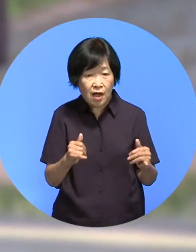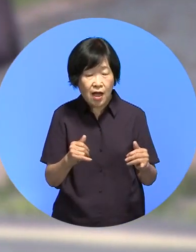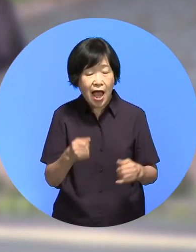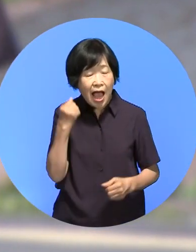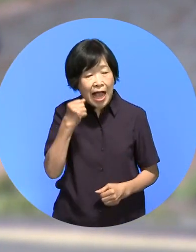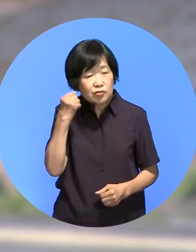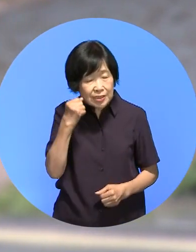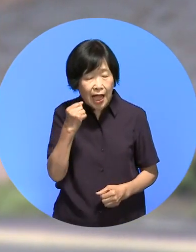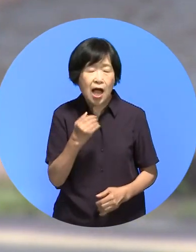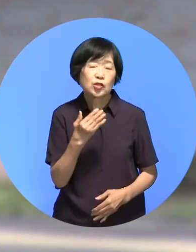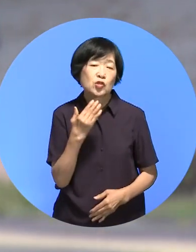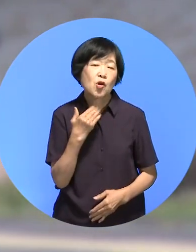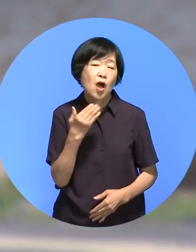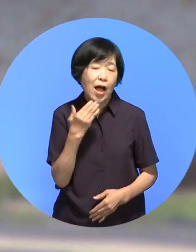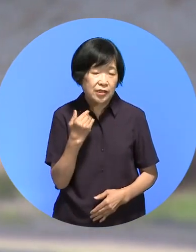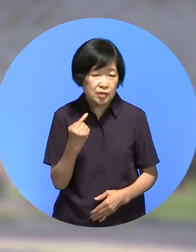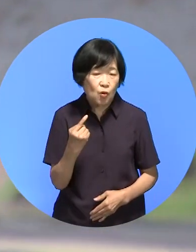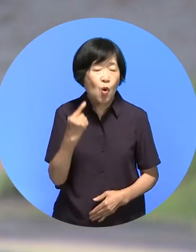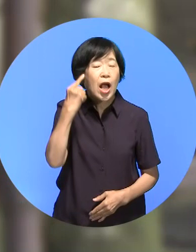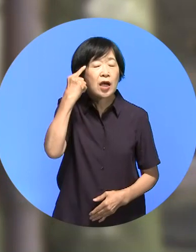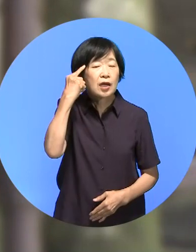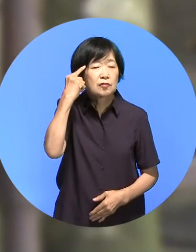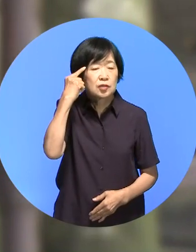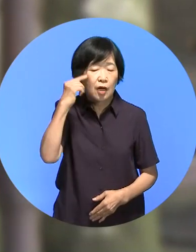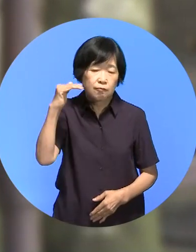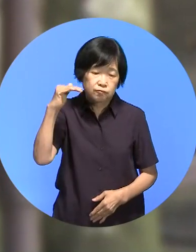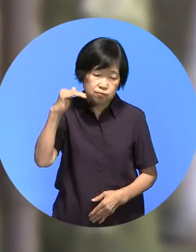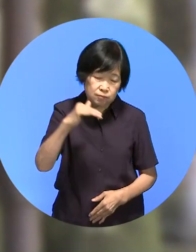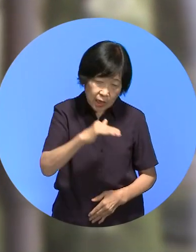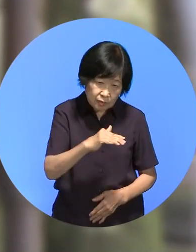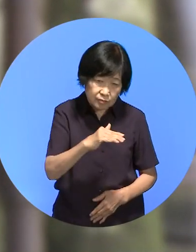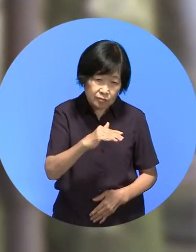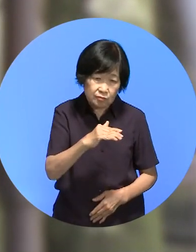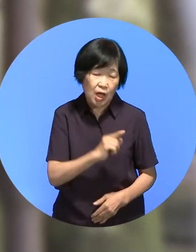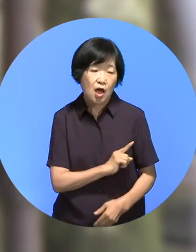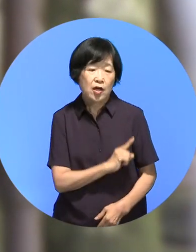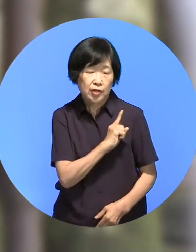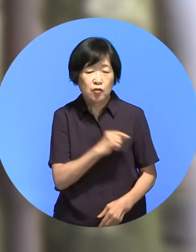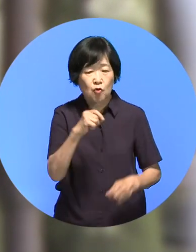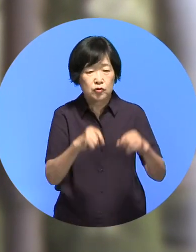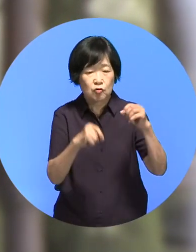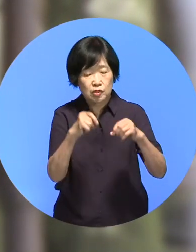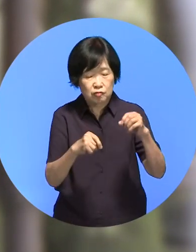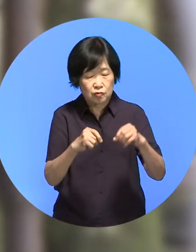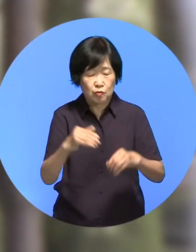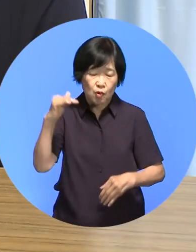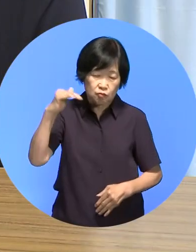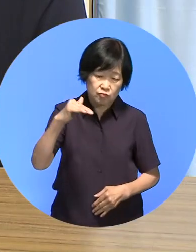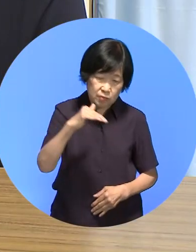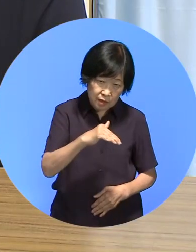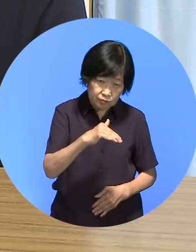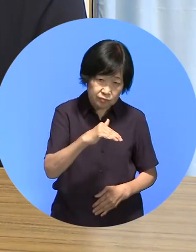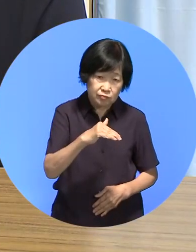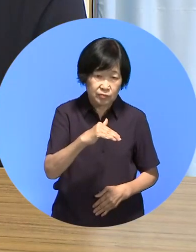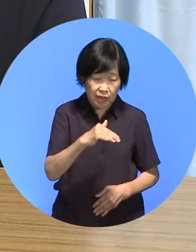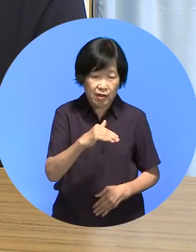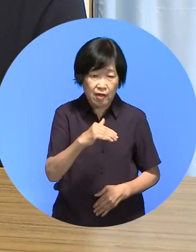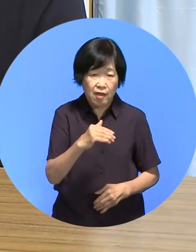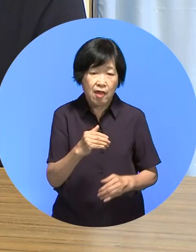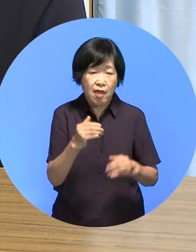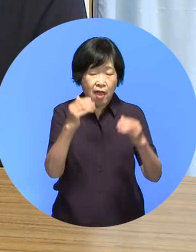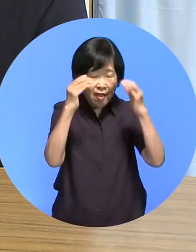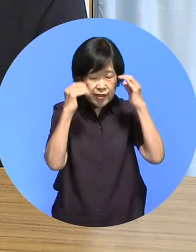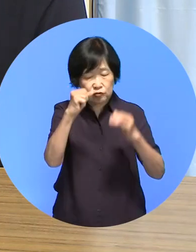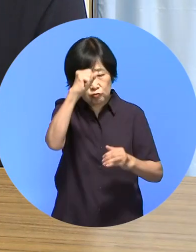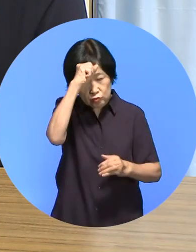や喉の渇きに対する感覚や体温を調節する能力が低下していますので、熱中症にかかりやすい